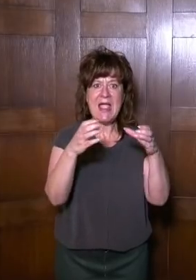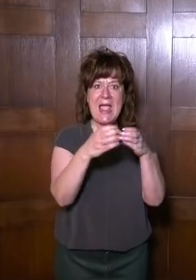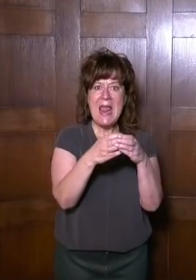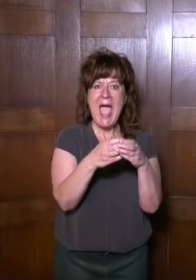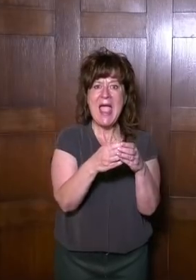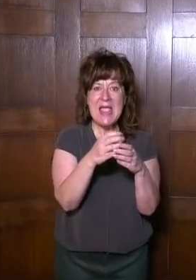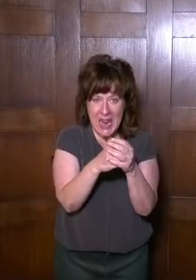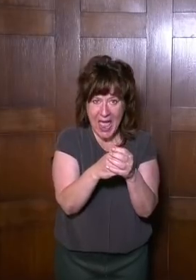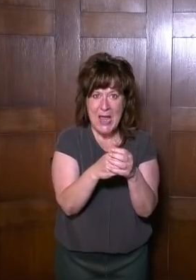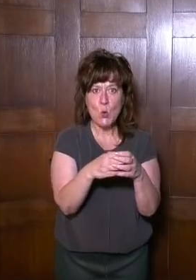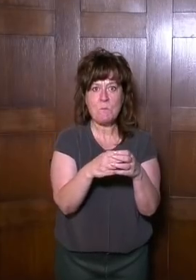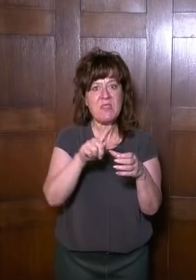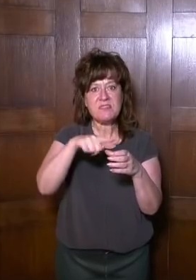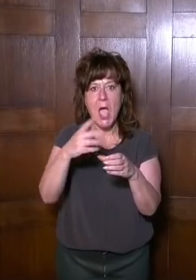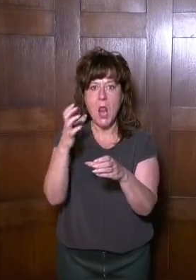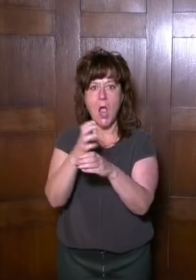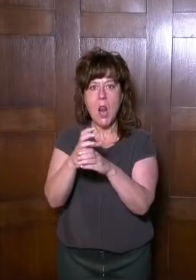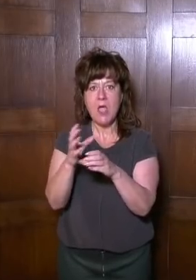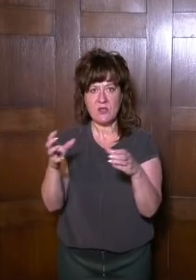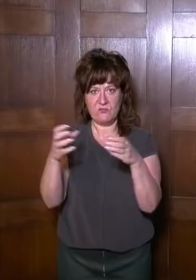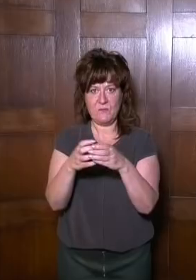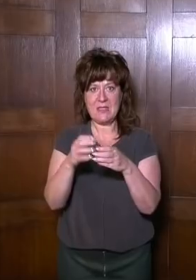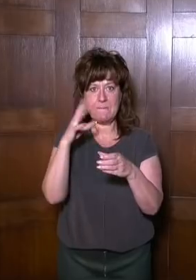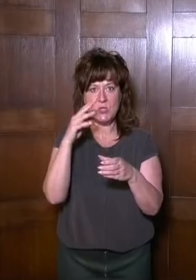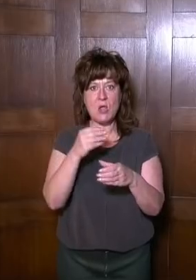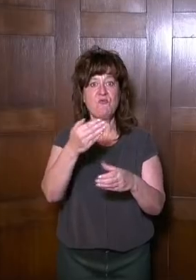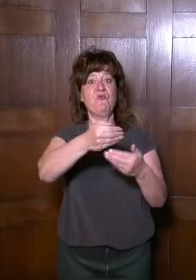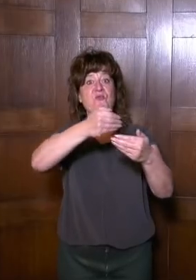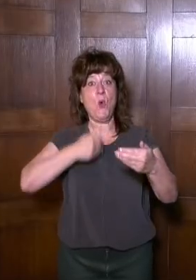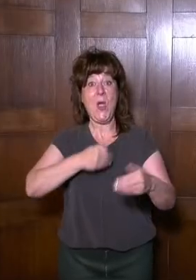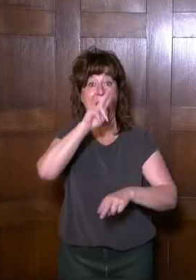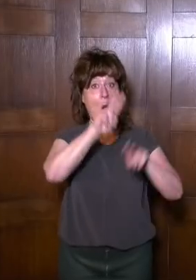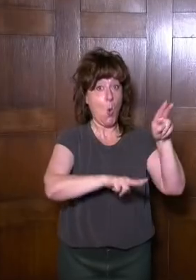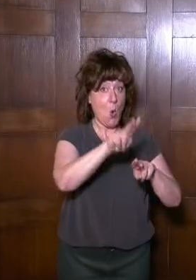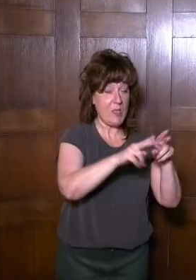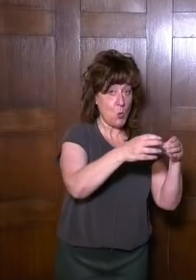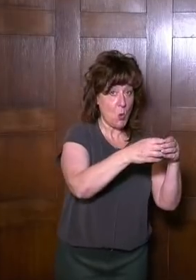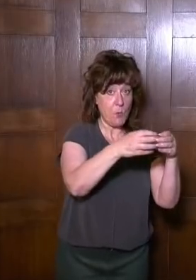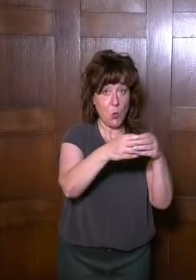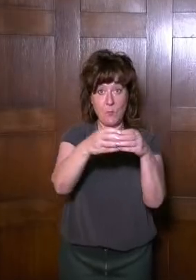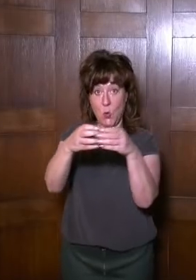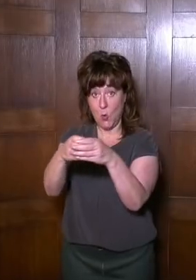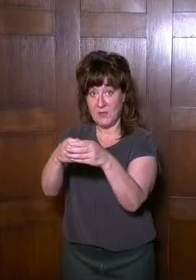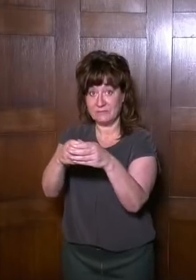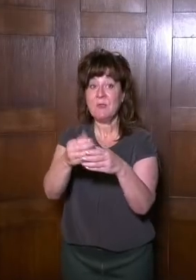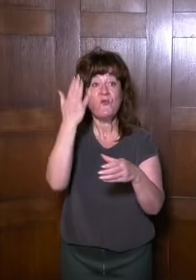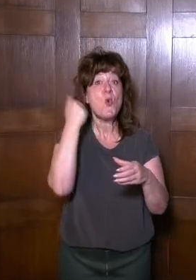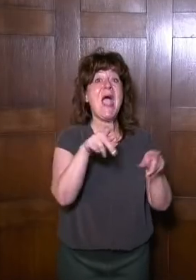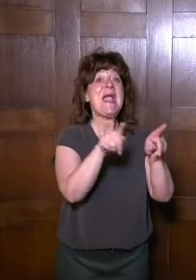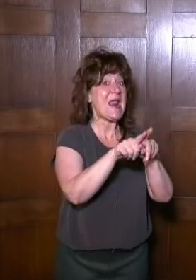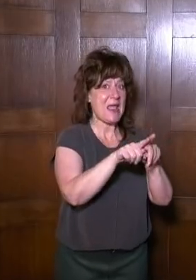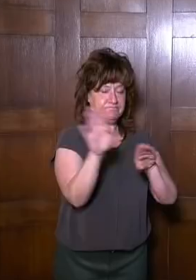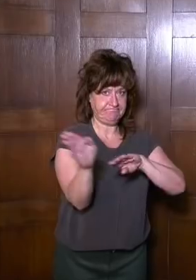Klassenverbände. Das heißt, die vorher in unterschiedlichen Gruppen waren, gehen jetzt in die in der gleichen Gruppe waren, gehen